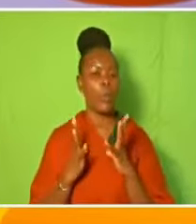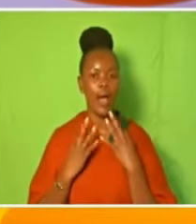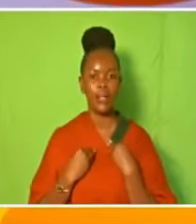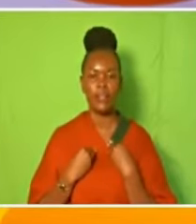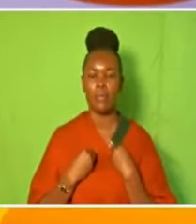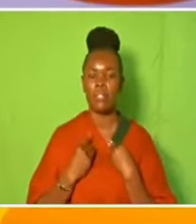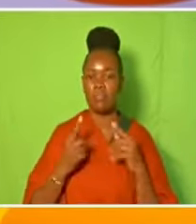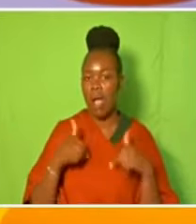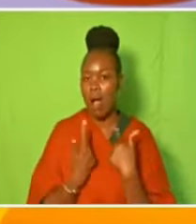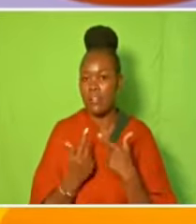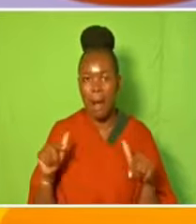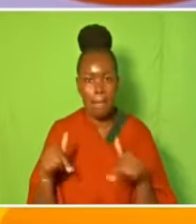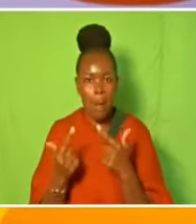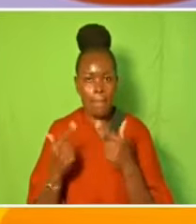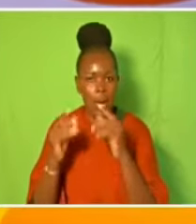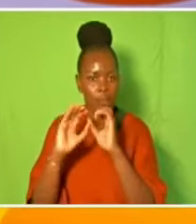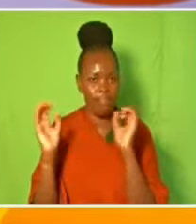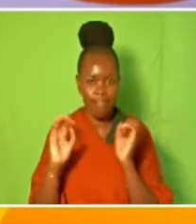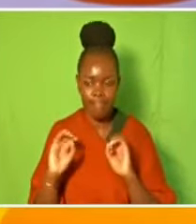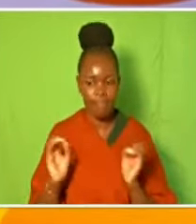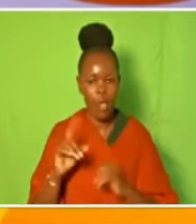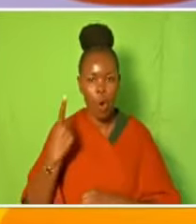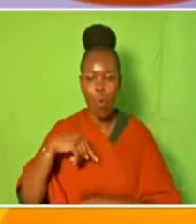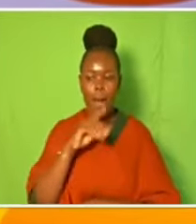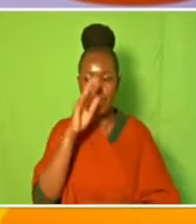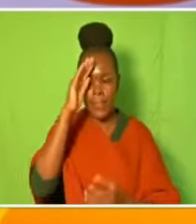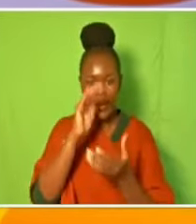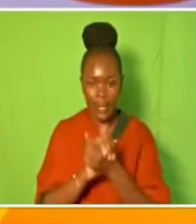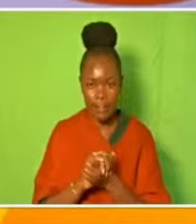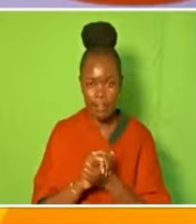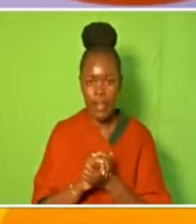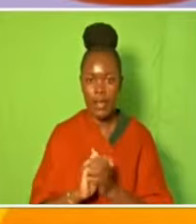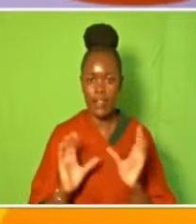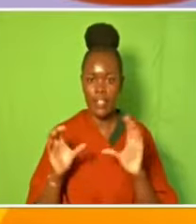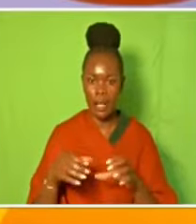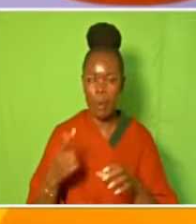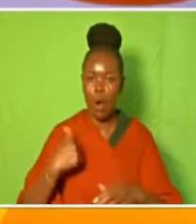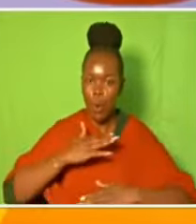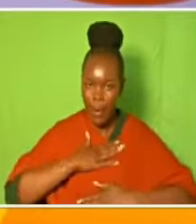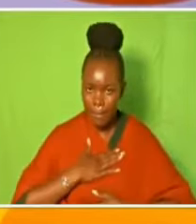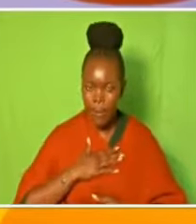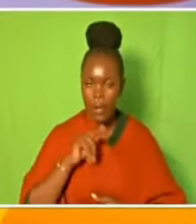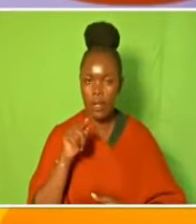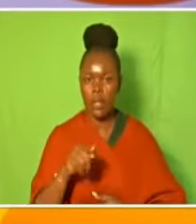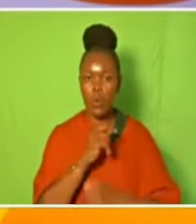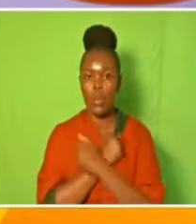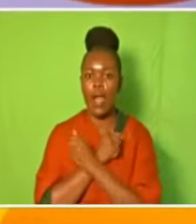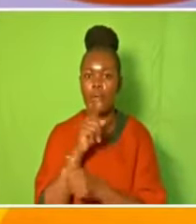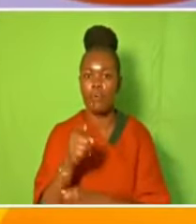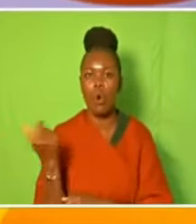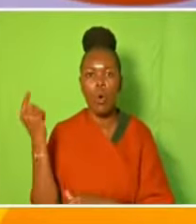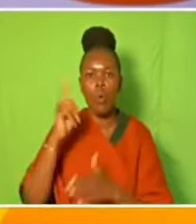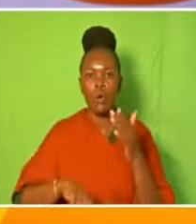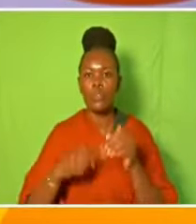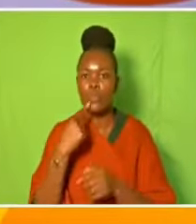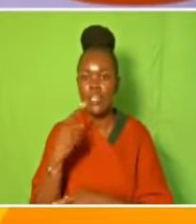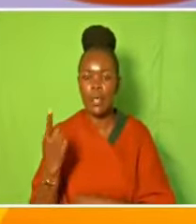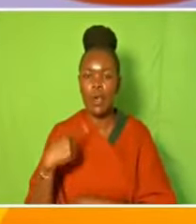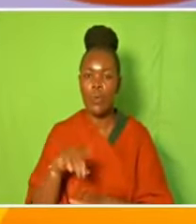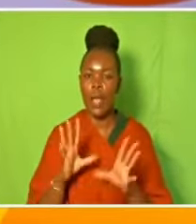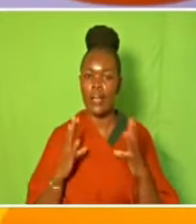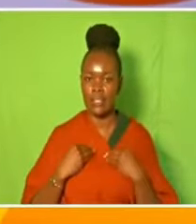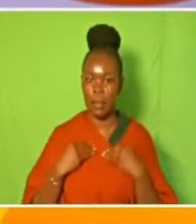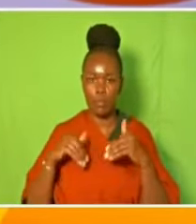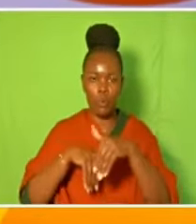ugomvi, tunaamini chama yetu, tunakuheshimu na tunakupenda. Yoyote utasema ndio sisi tutafuata.